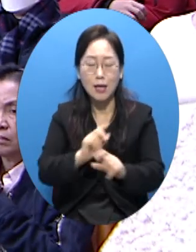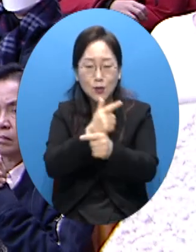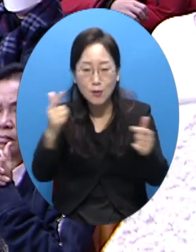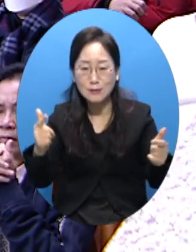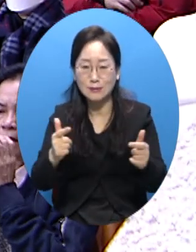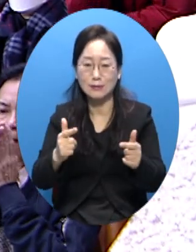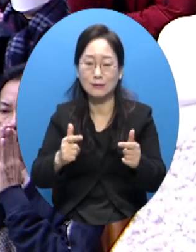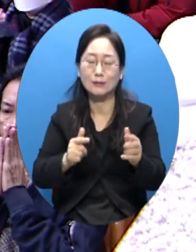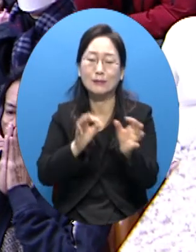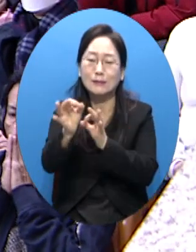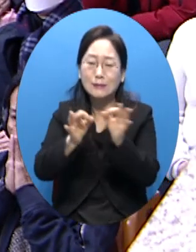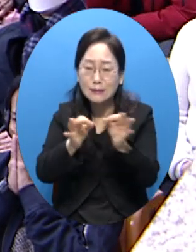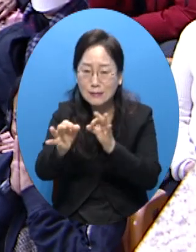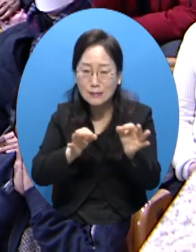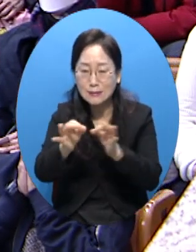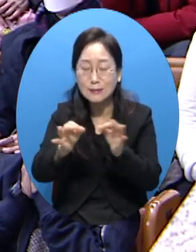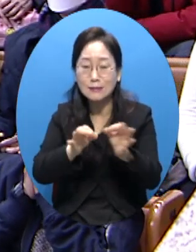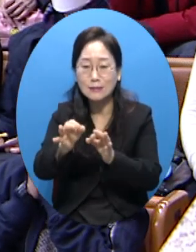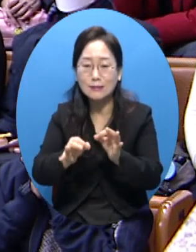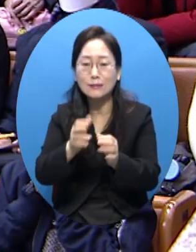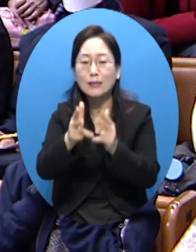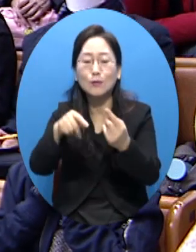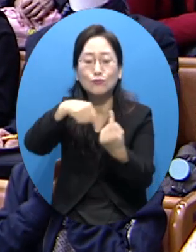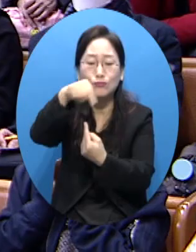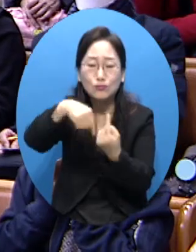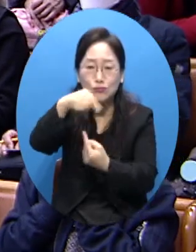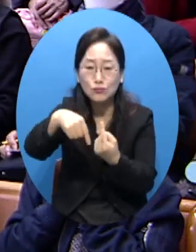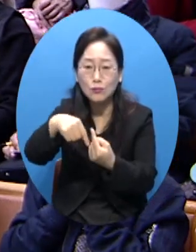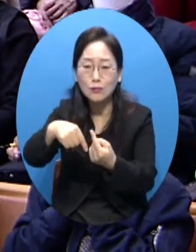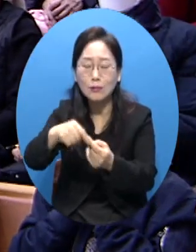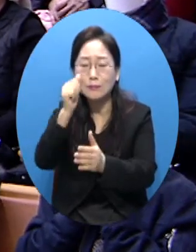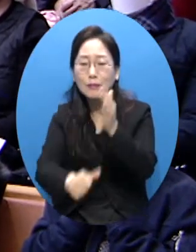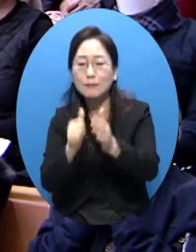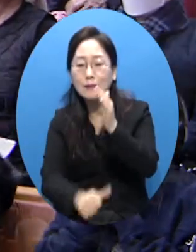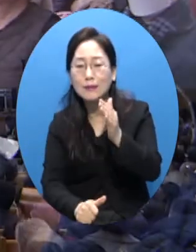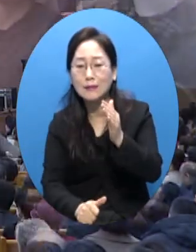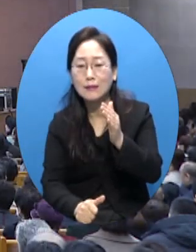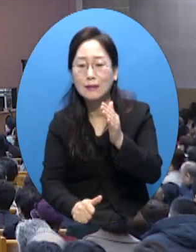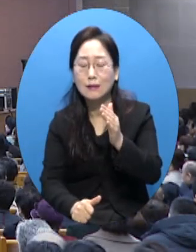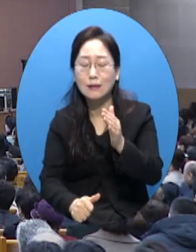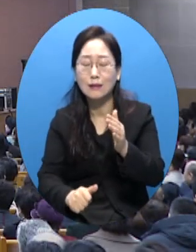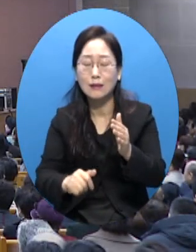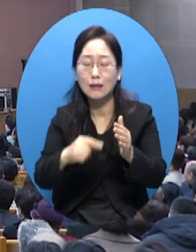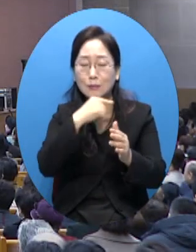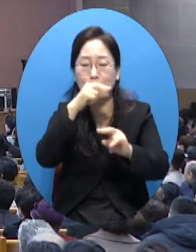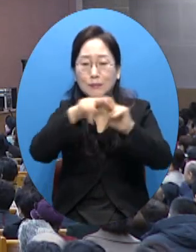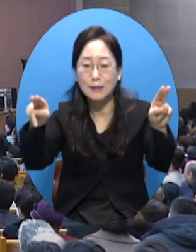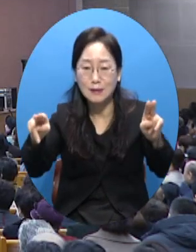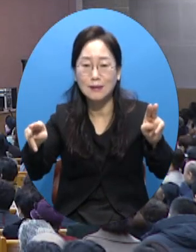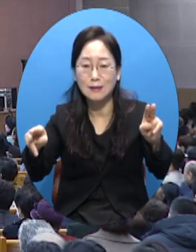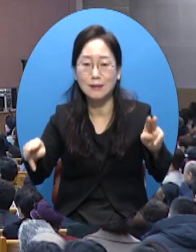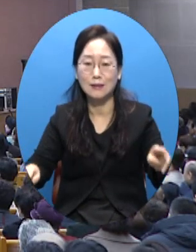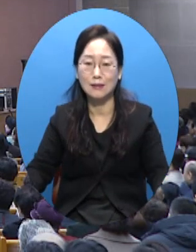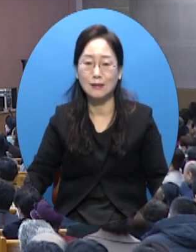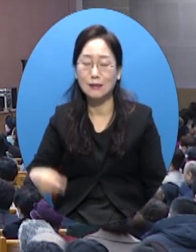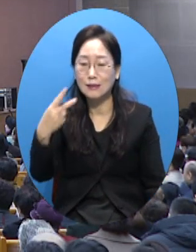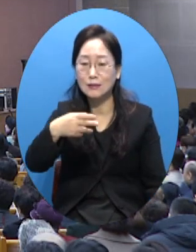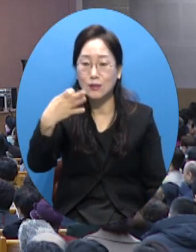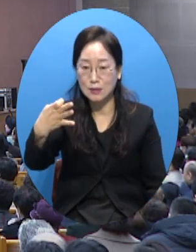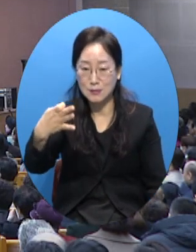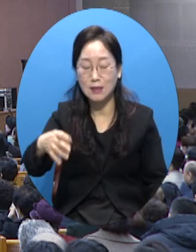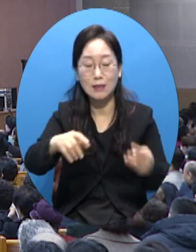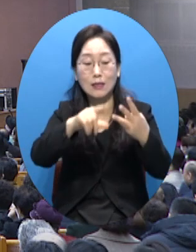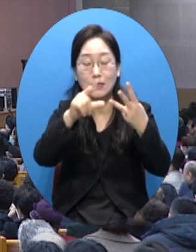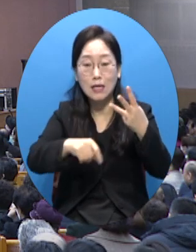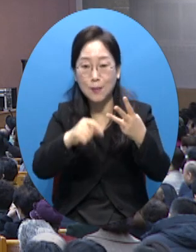등 여러 가지 사업을 하는 동안 다 실패하고 부도나고 2014년 3월